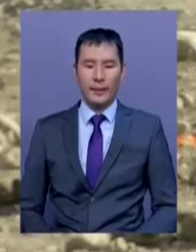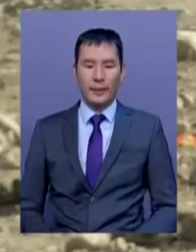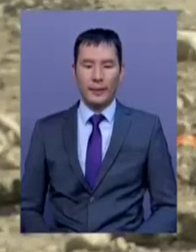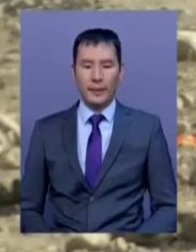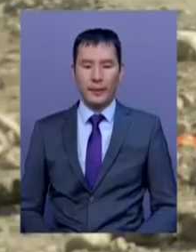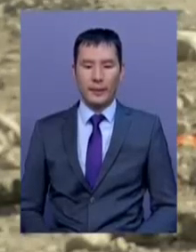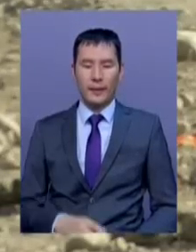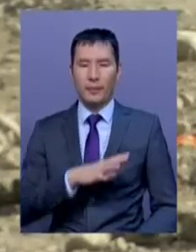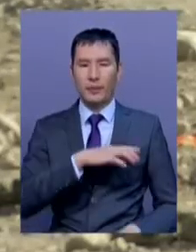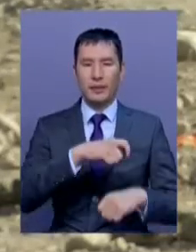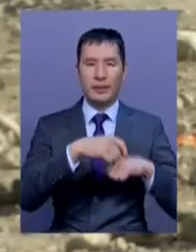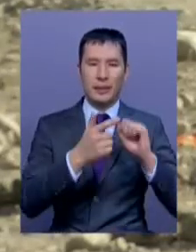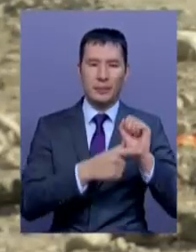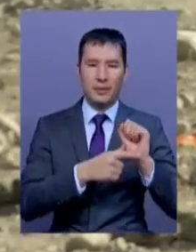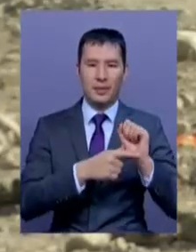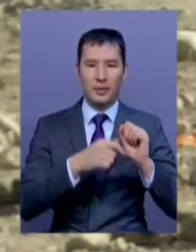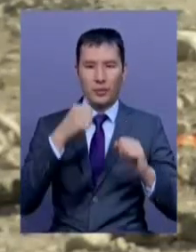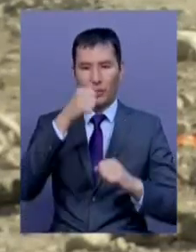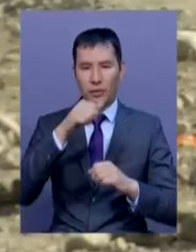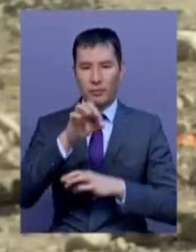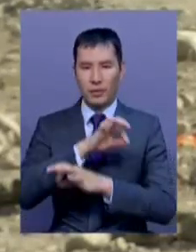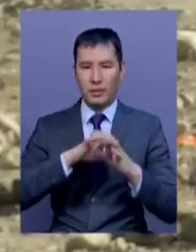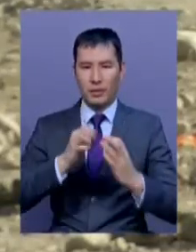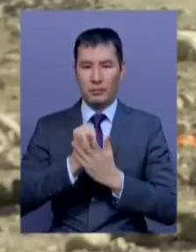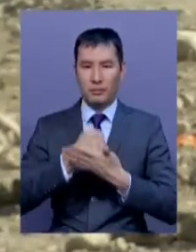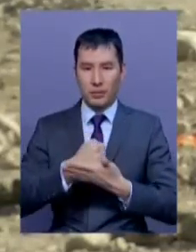жыл, 17 жыл болғандықтан ол үйлер кірмей қалған.